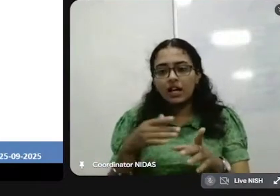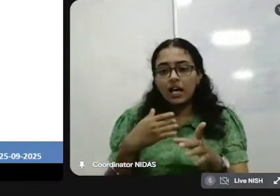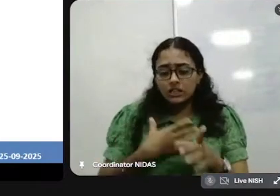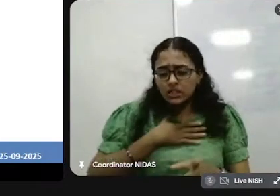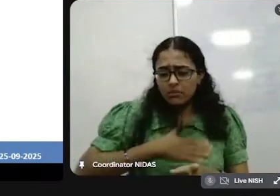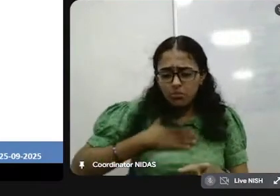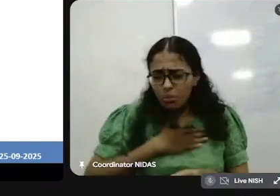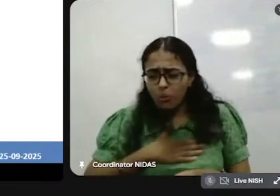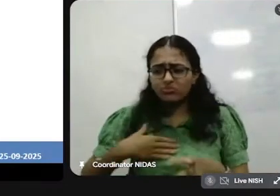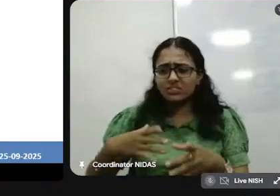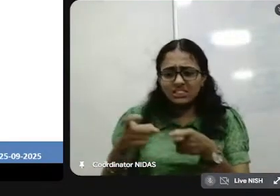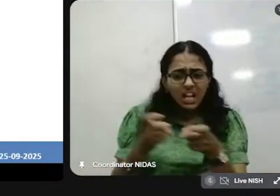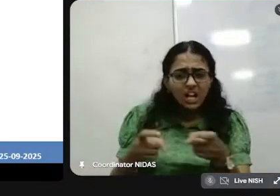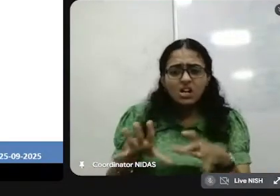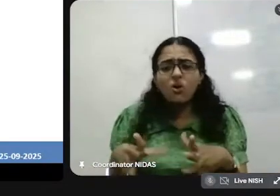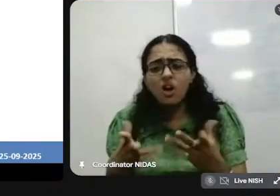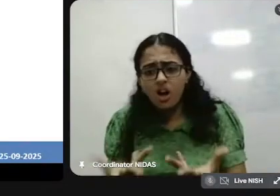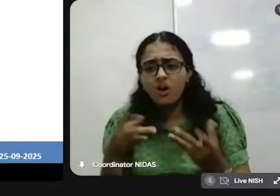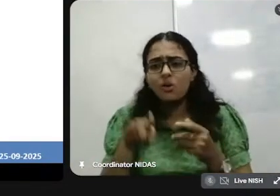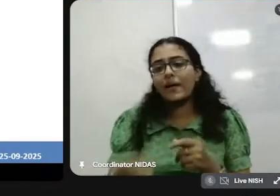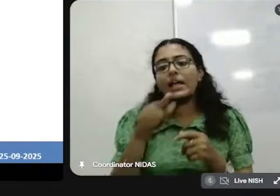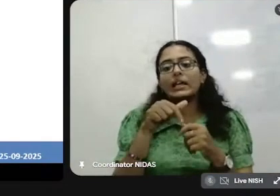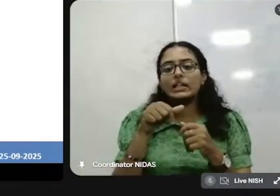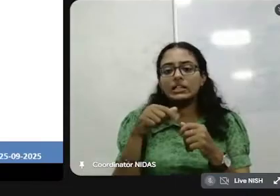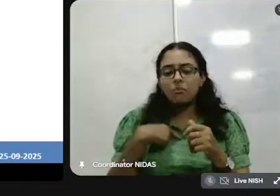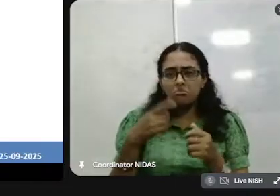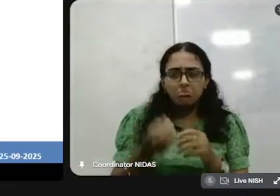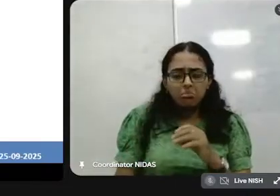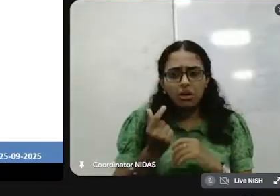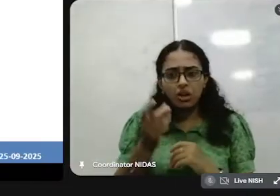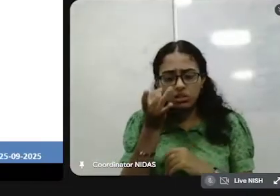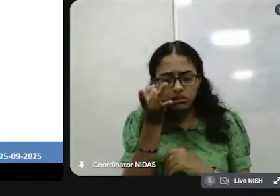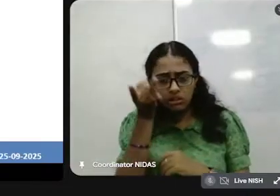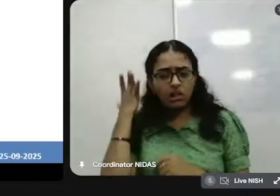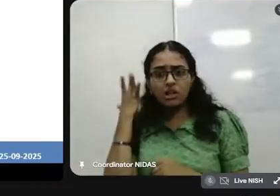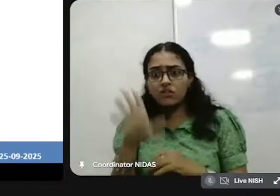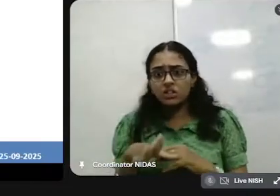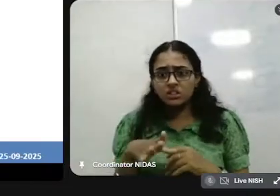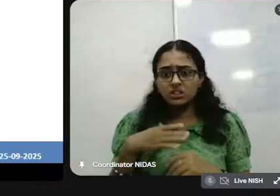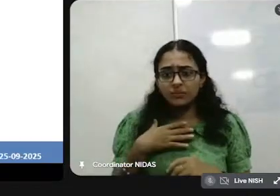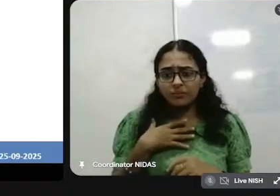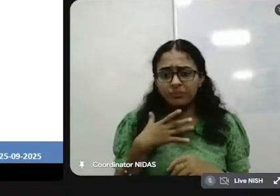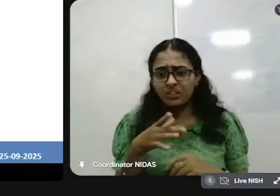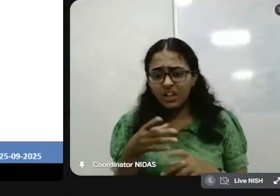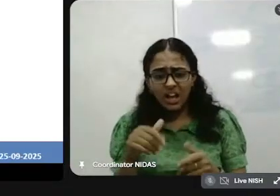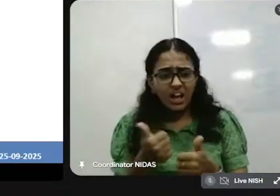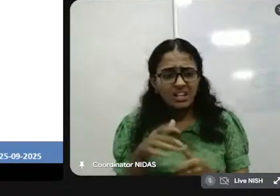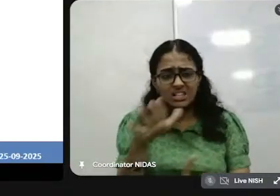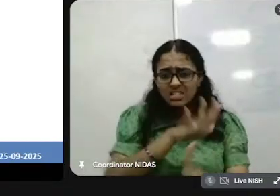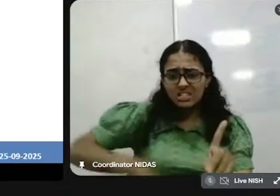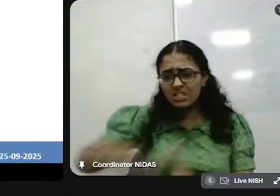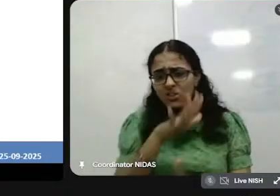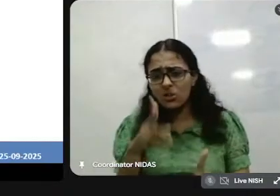നിയന്ത്രിക്കാനുള്ള ബുദ്ധിമുട്ടും അവിടെ ഉണ്ടാകും. എടുത്തു ചാടി സംസാരിക്കുക, പെട്ടെന്ന് ദേഷ്യം വരിക, കോൺസിക്വൻസസ് നോക്കാതെ തന്നെ